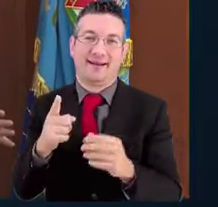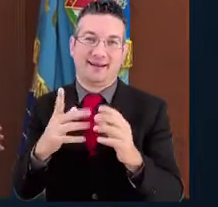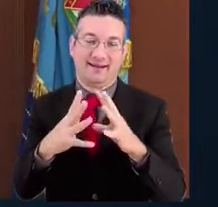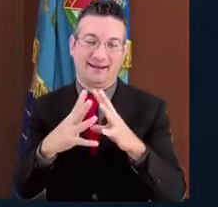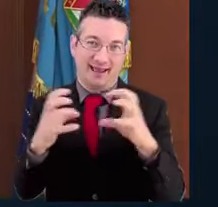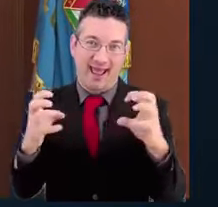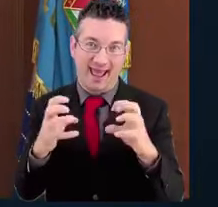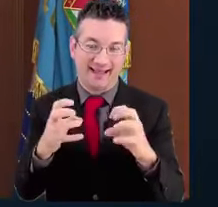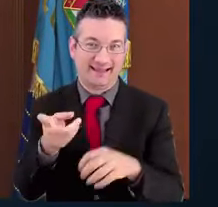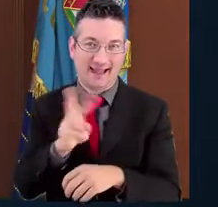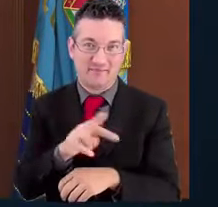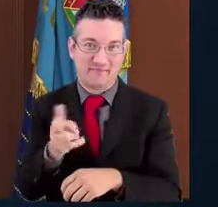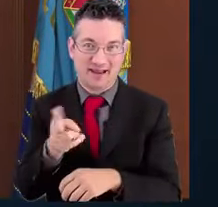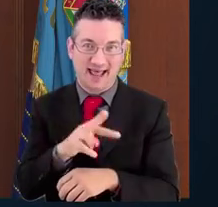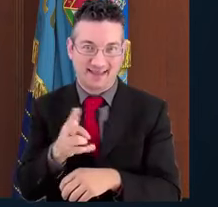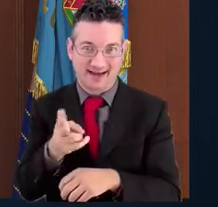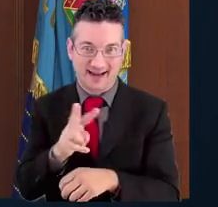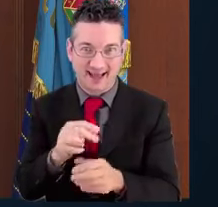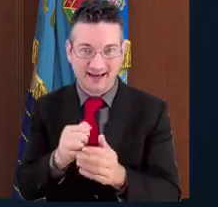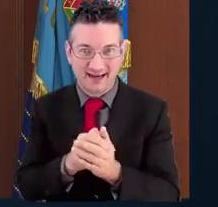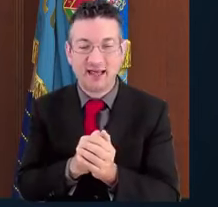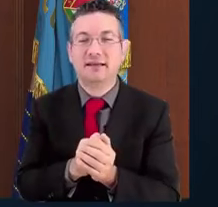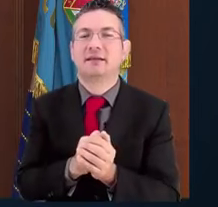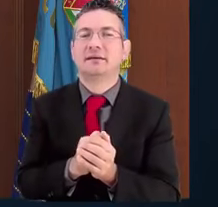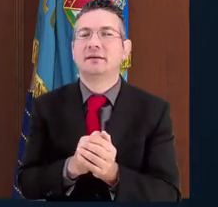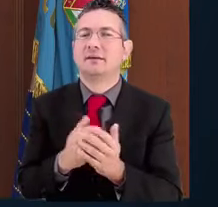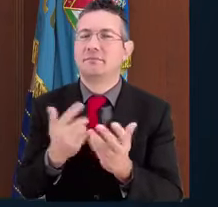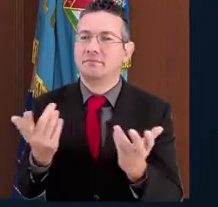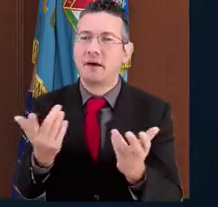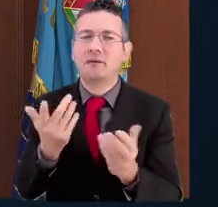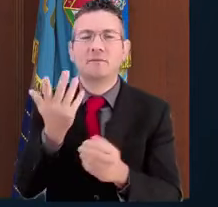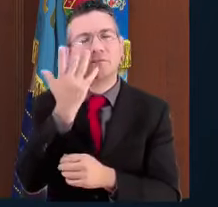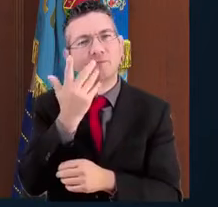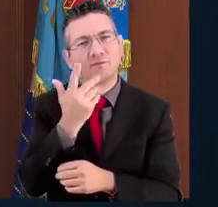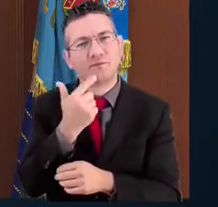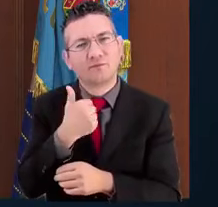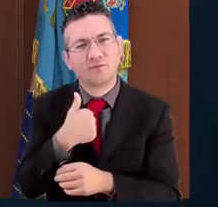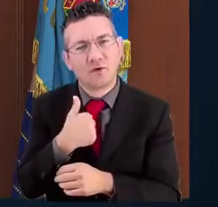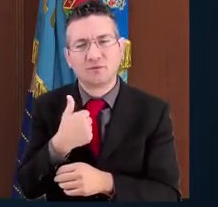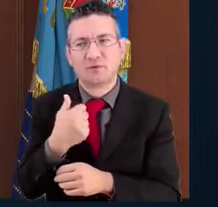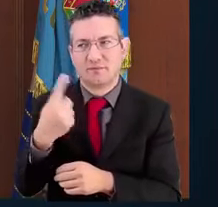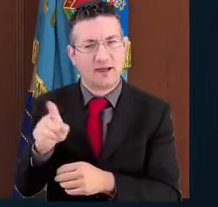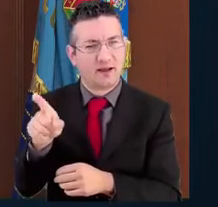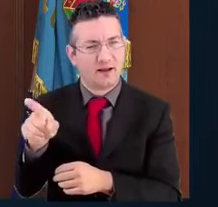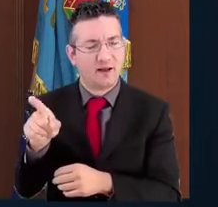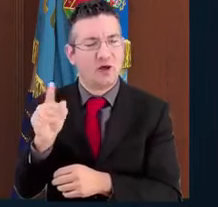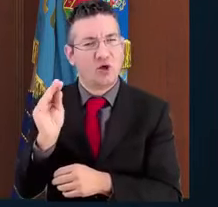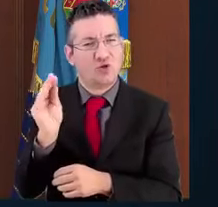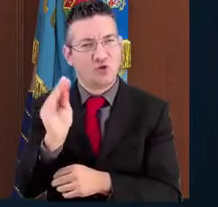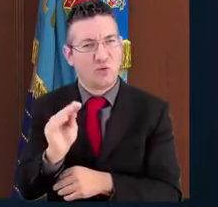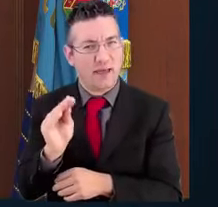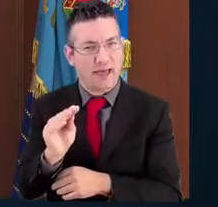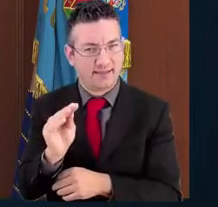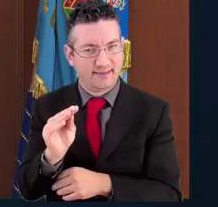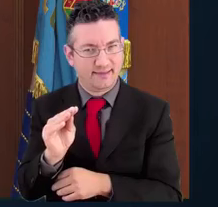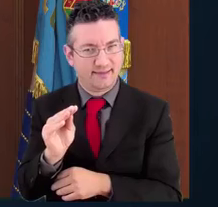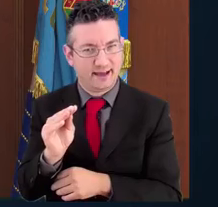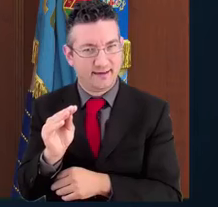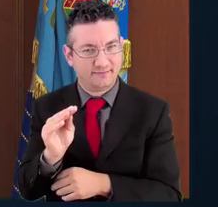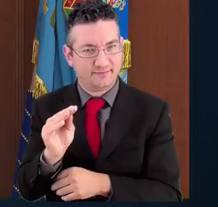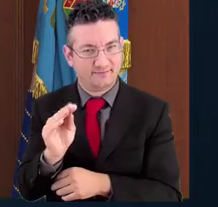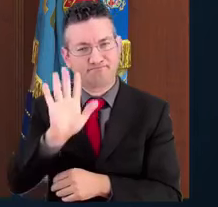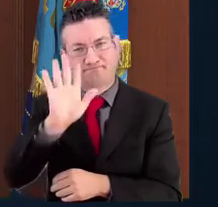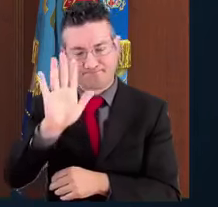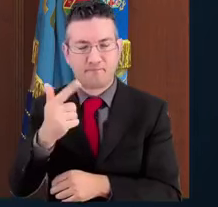non era previsto che lo facessi ma voglio fare una chiosa rispetto alla sua domanda allora partiamo da un dato